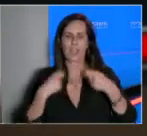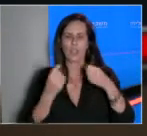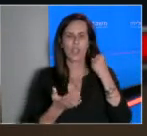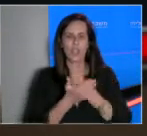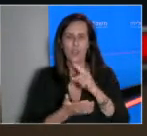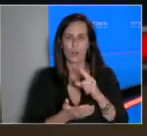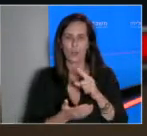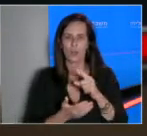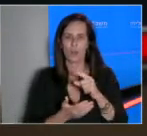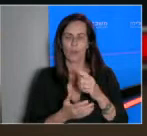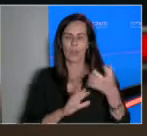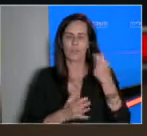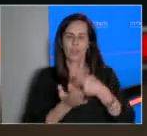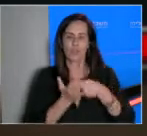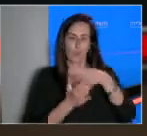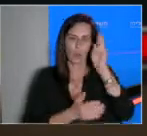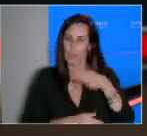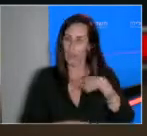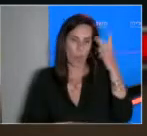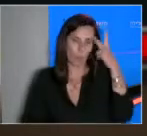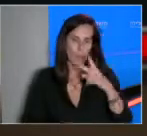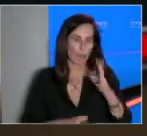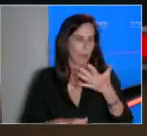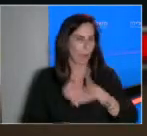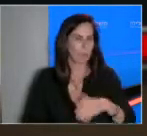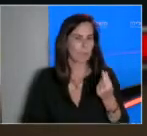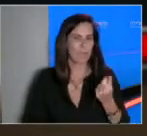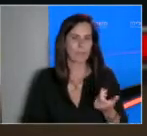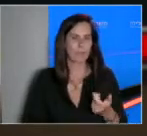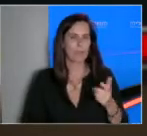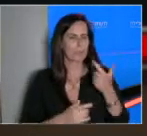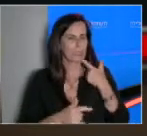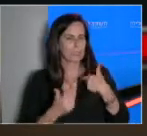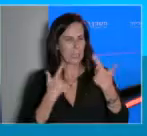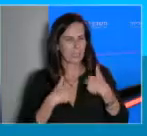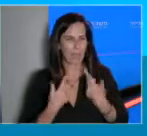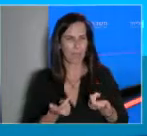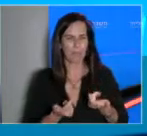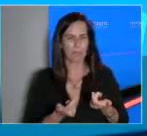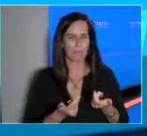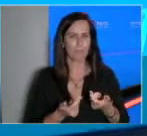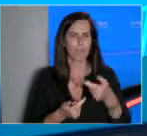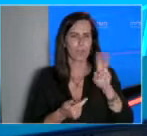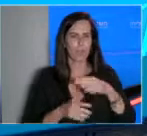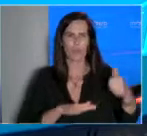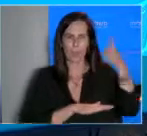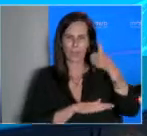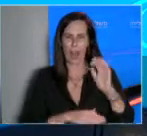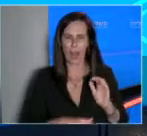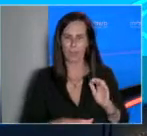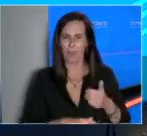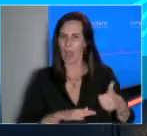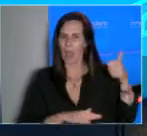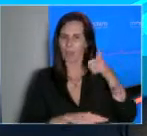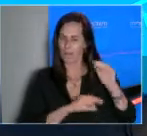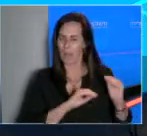אישור לגביית תשלומי הורים. אני לא מבין, על מה הם רוצים כסף. בוא תסביר לי רגע. יש מנכ״ל. כן.